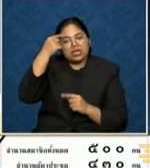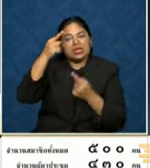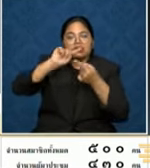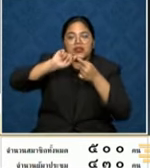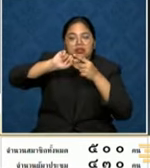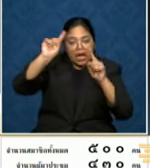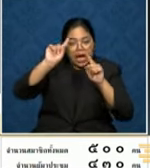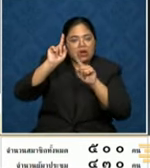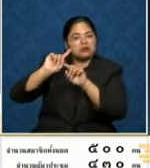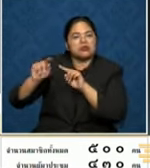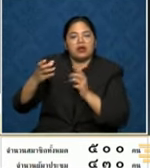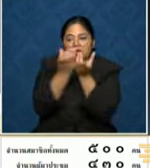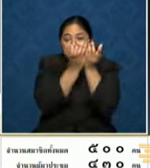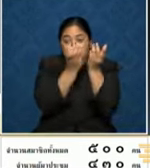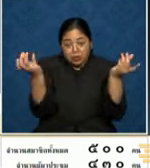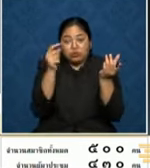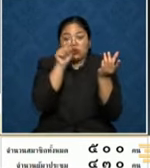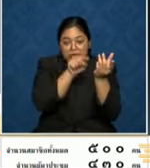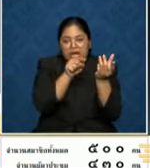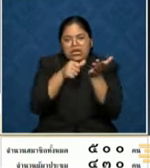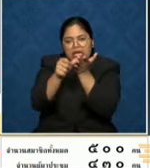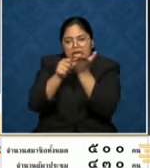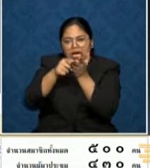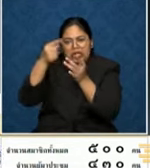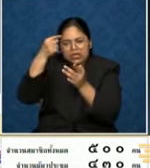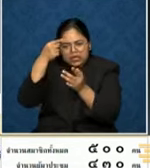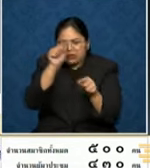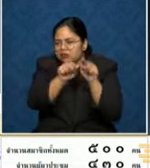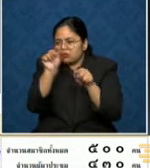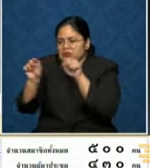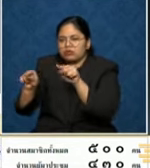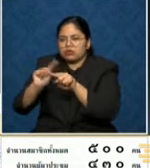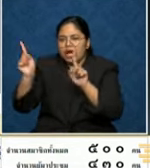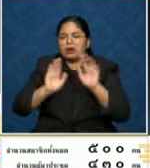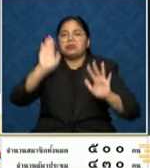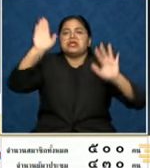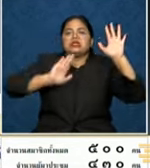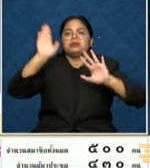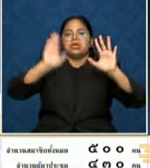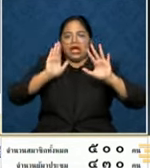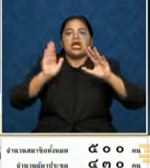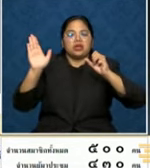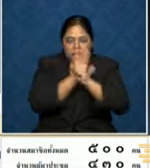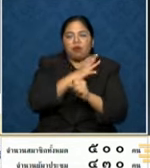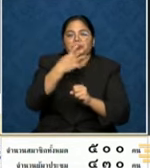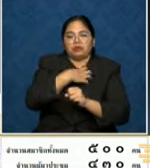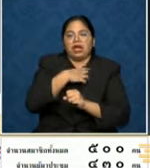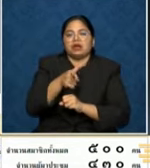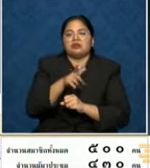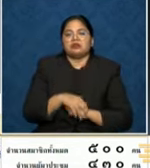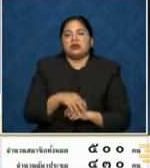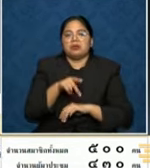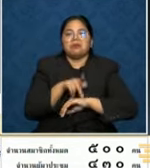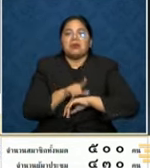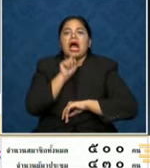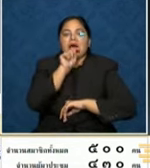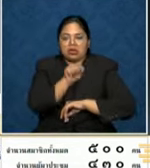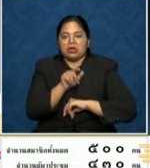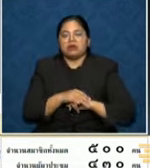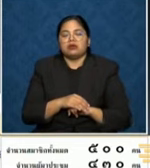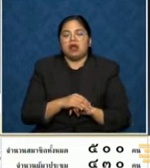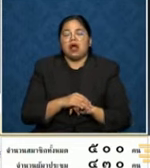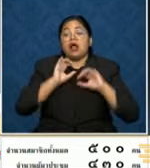เรื่องรัฐธรรมนูญให้มีรัฐธรรมนูญที่เป็นประชาธิปไตยมากขึ้นผมเรียนท่านประธานครับเรื่องนี้รัฐ